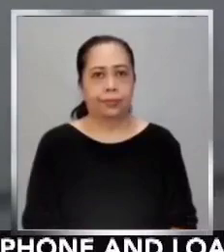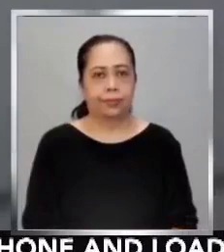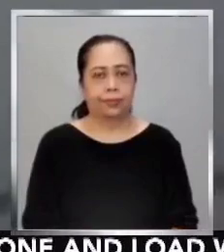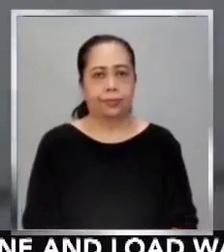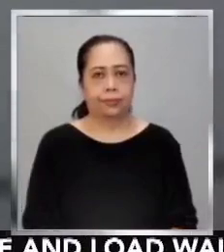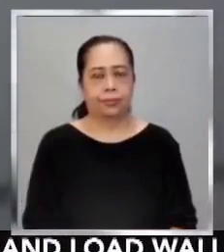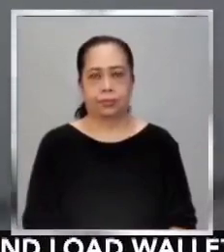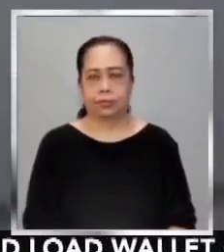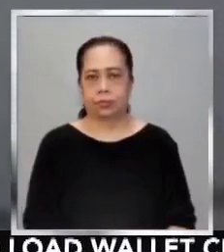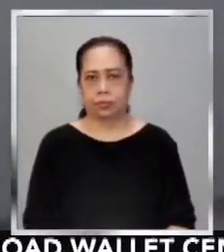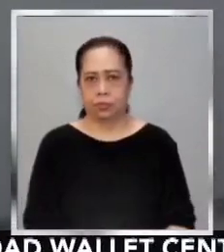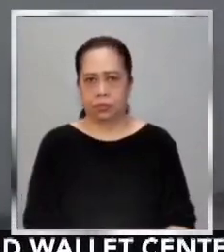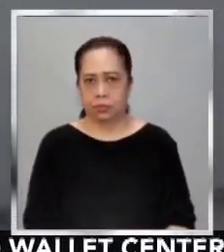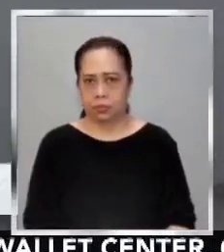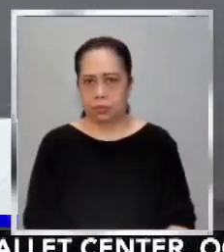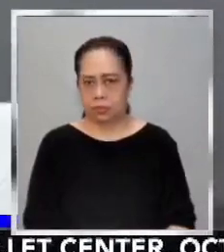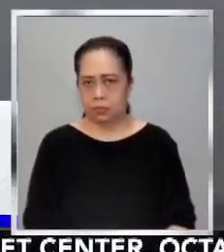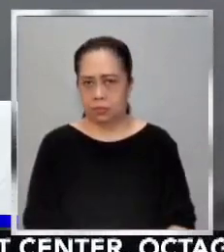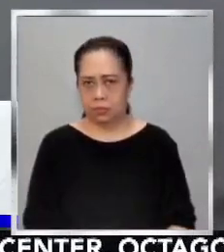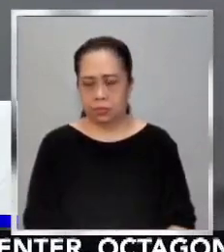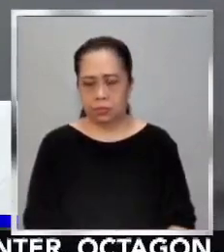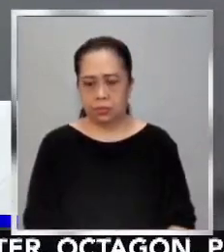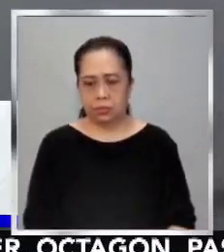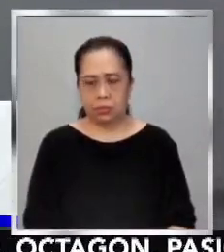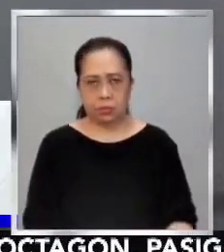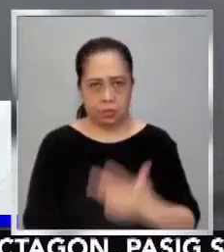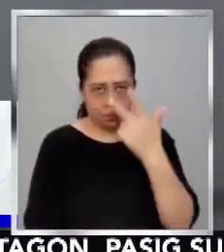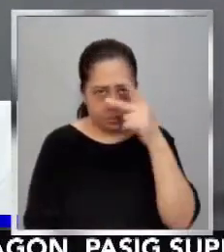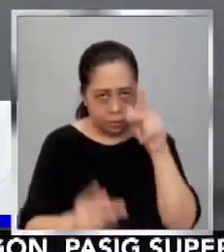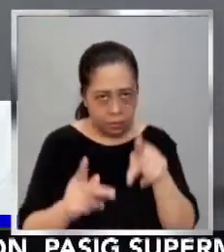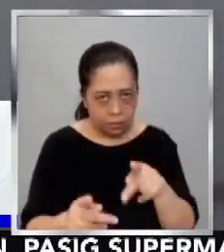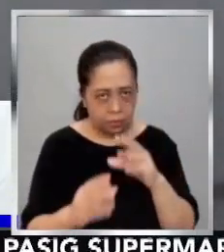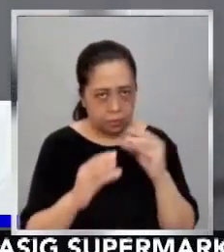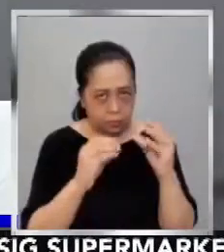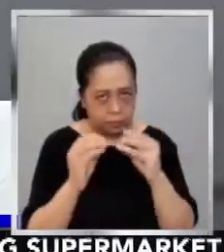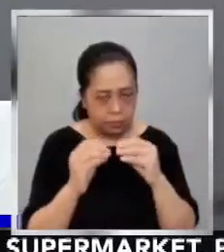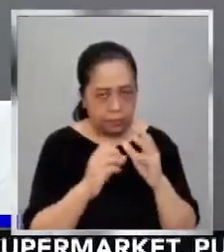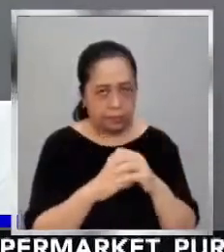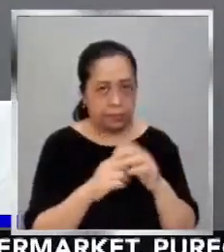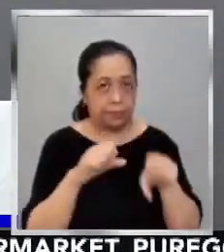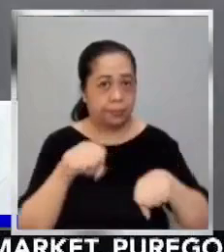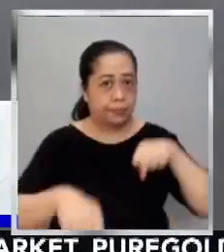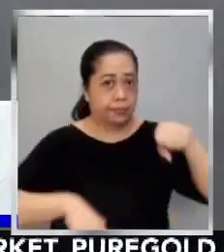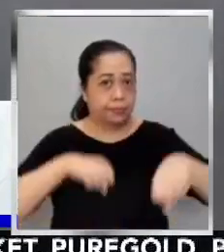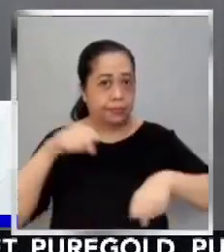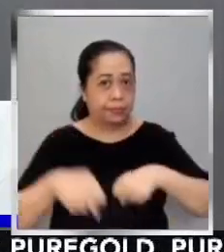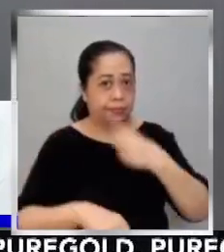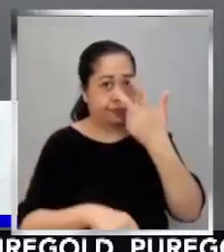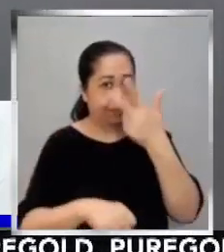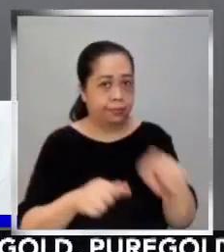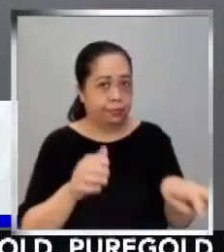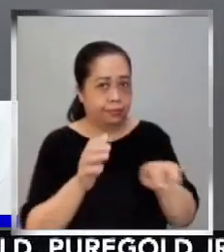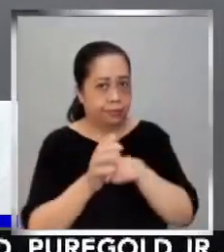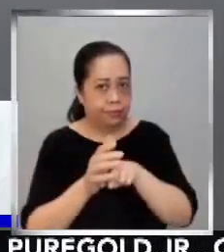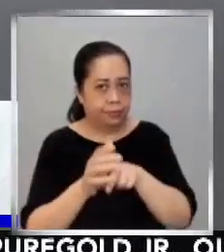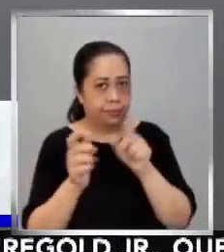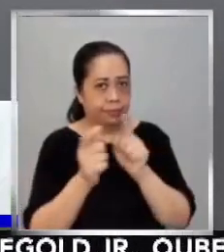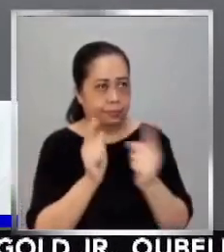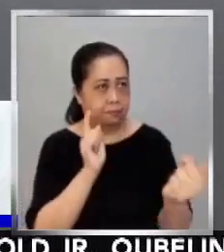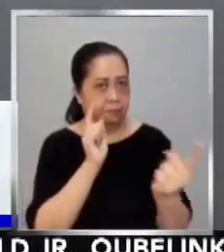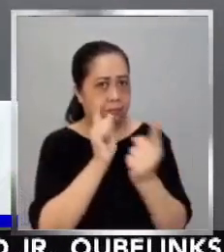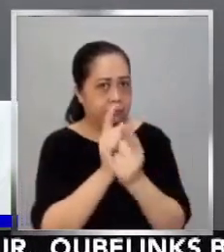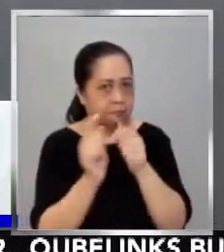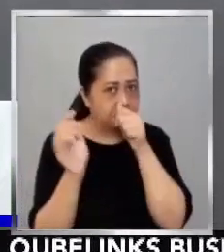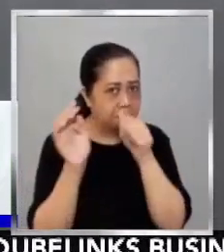Tatlo pala to, sir. Tatlong tao. Sakay ng pedicab ang tatlong suspect na ito nang makipagkita sa undercover